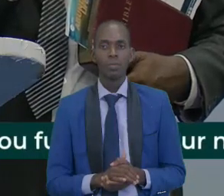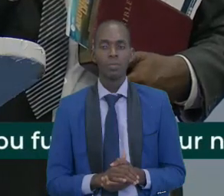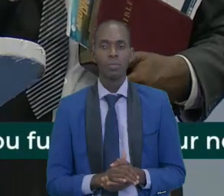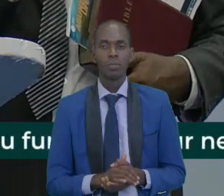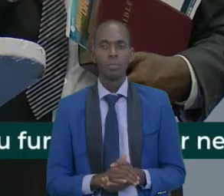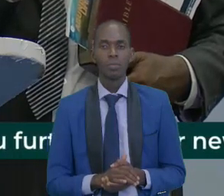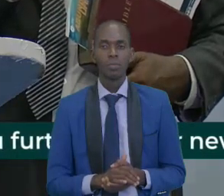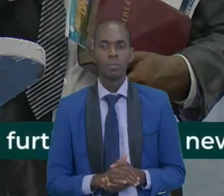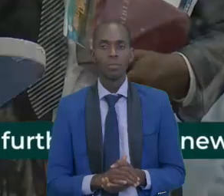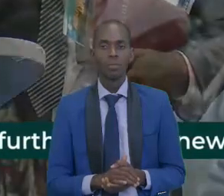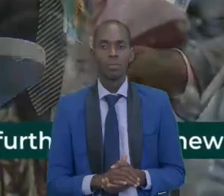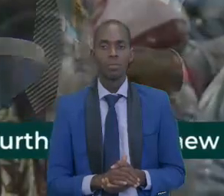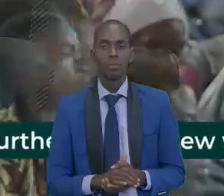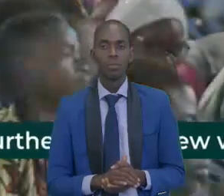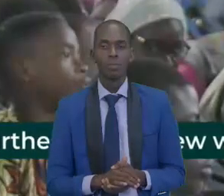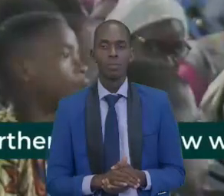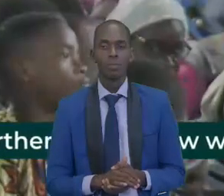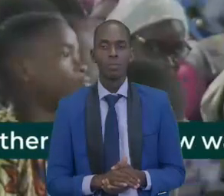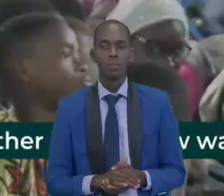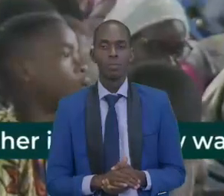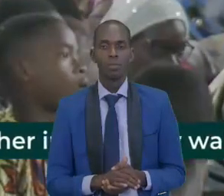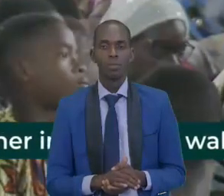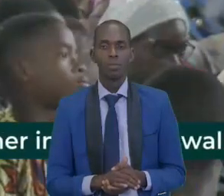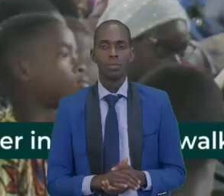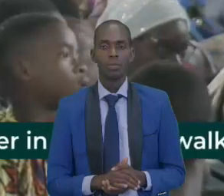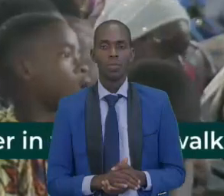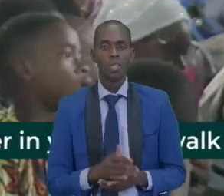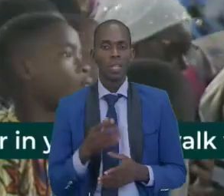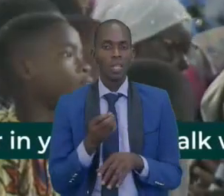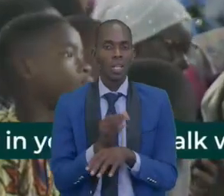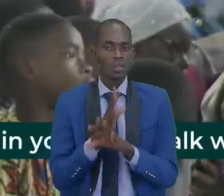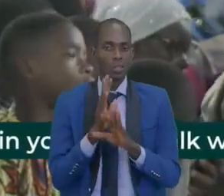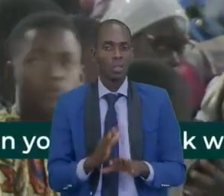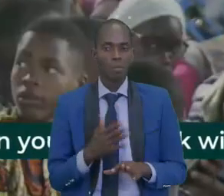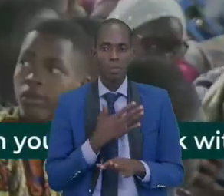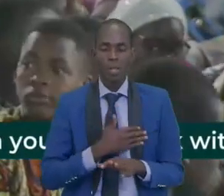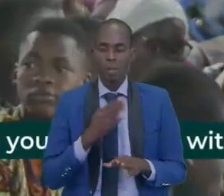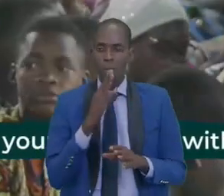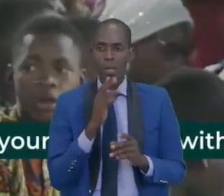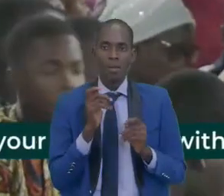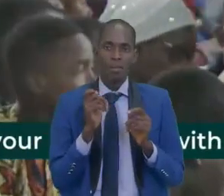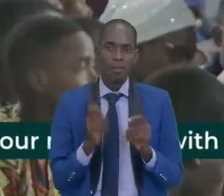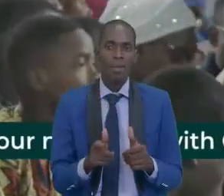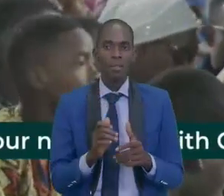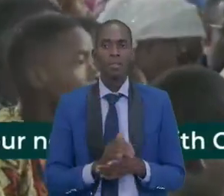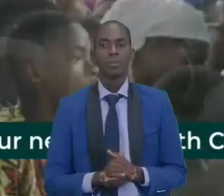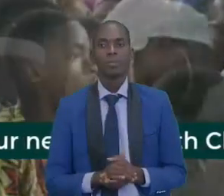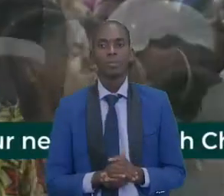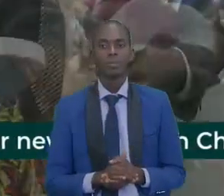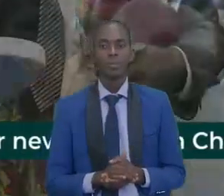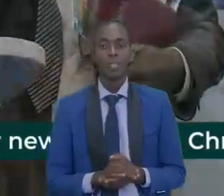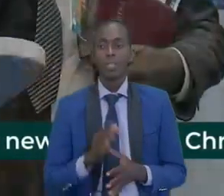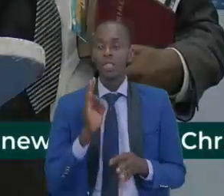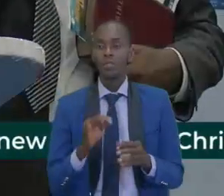Les conseillers, faites vite. The counselors, hurry up. Si vous avez fini, if you have